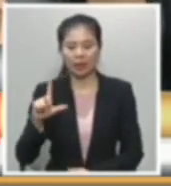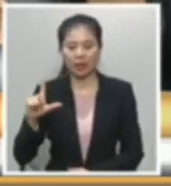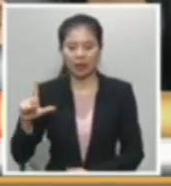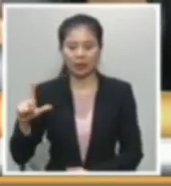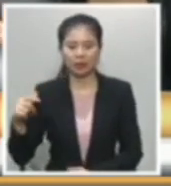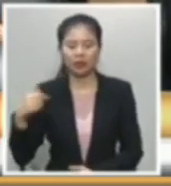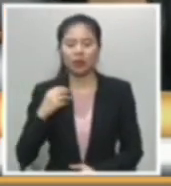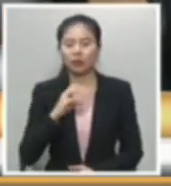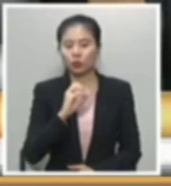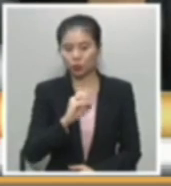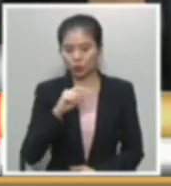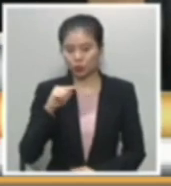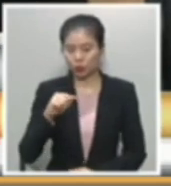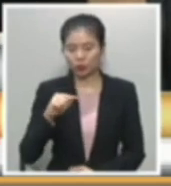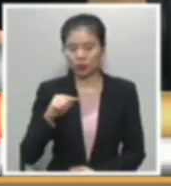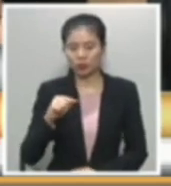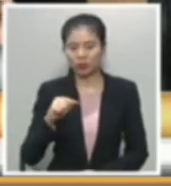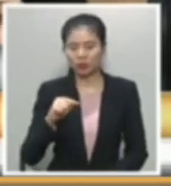ป็น